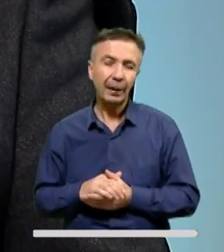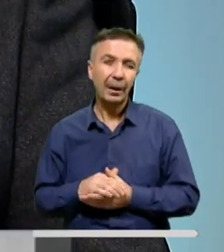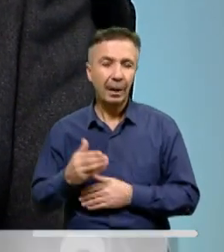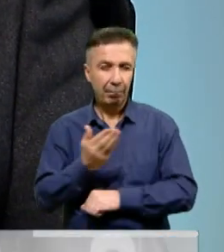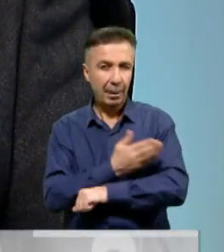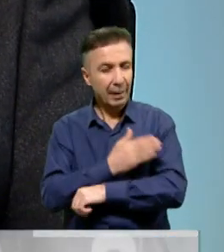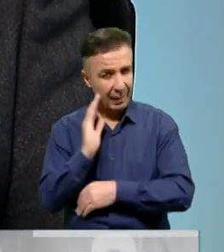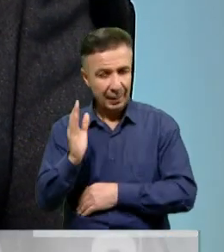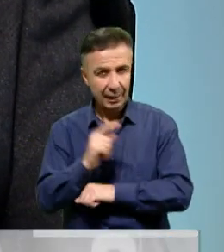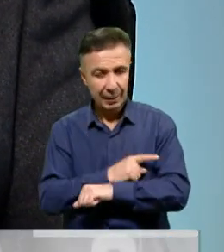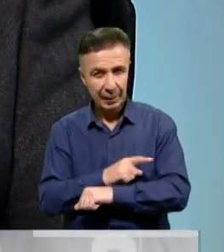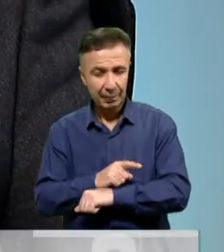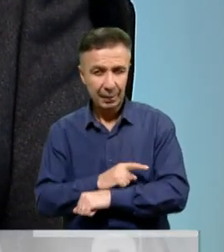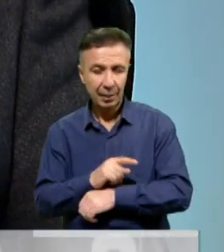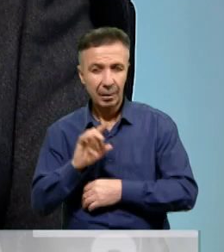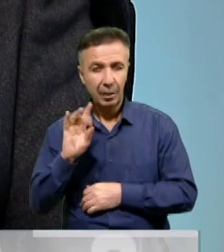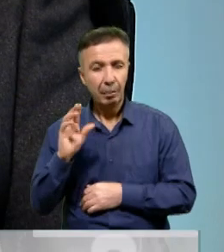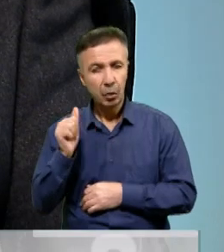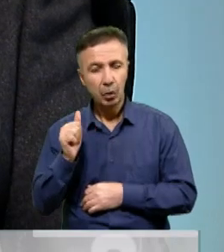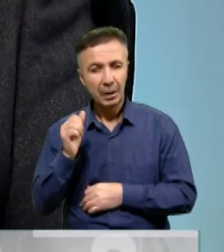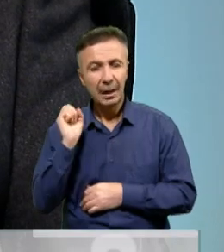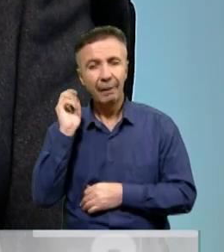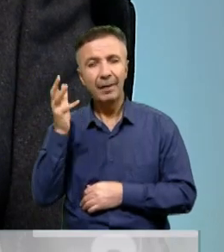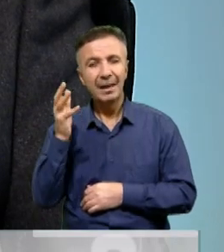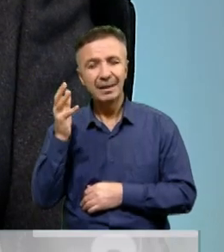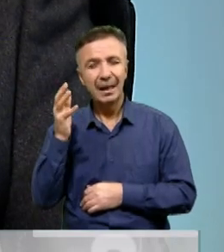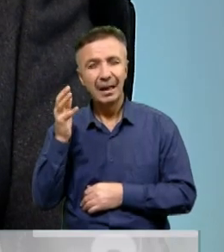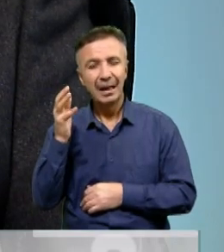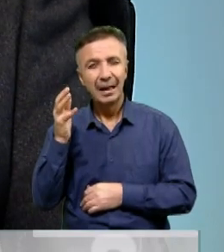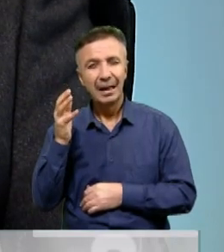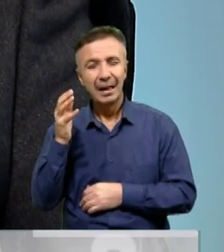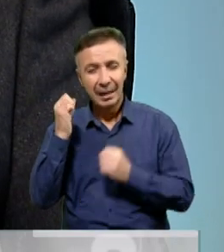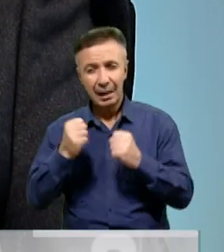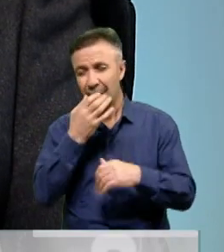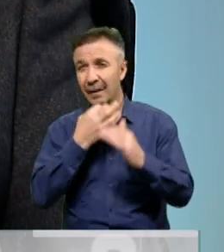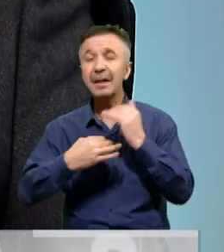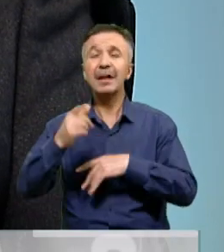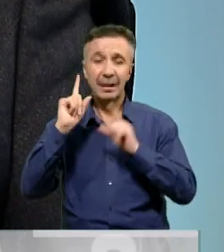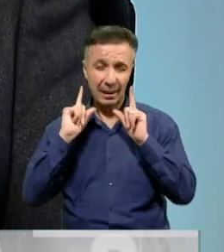memleketine gittiğinde 15 günden fazla kalmaya niyet ettiği andan itibaren